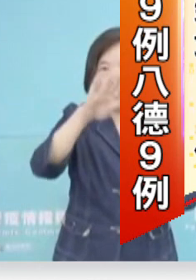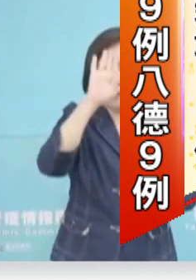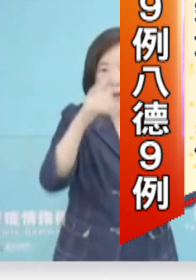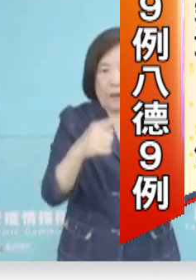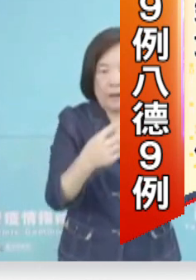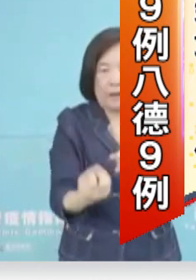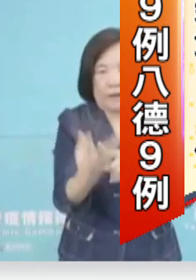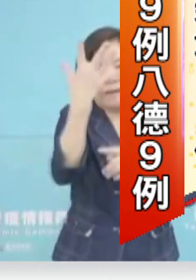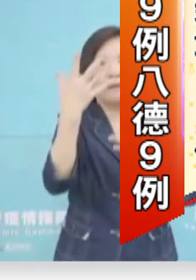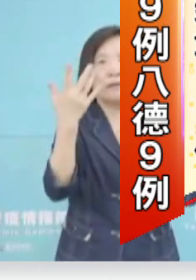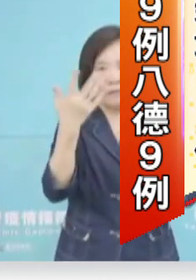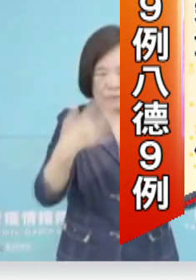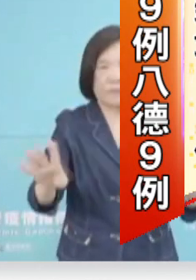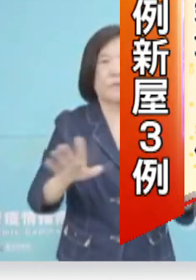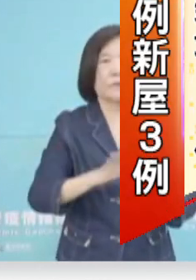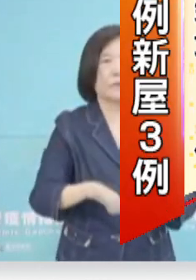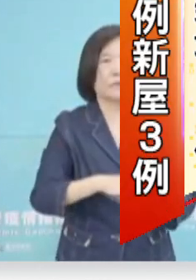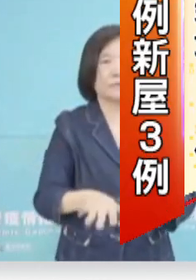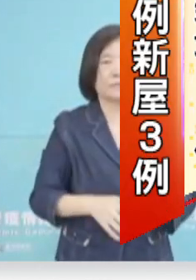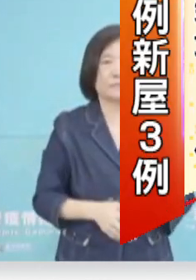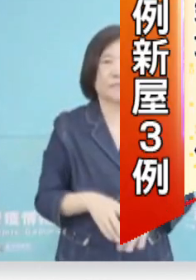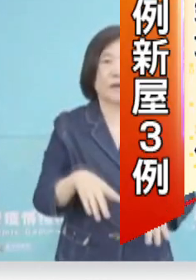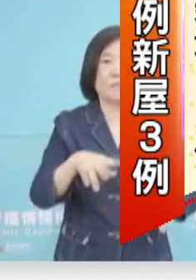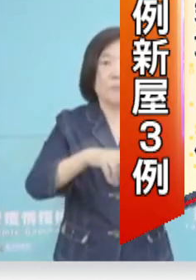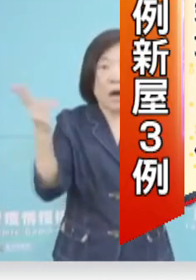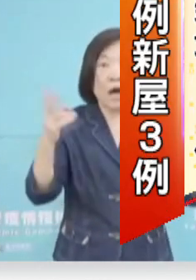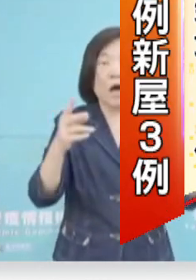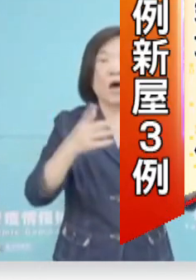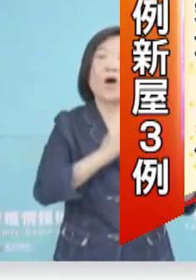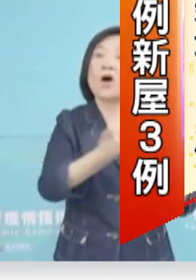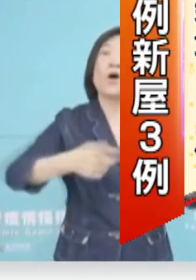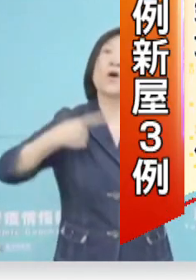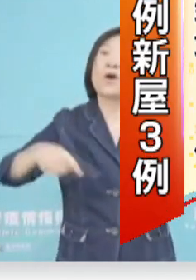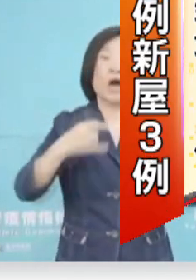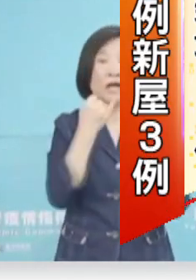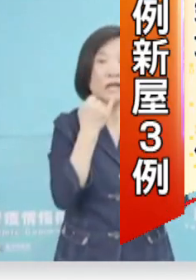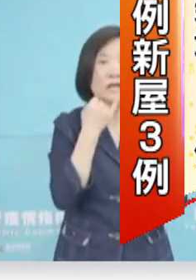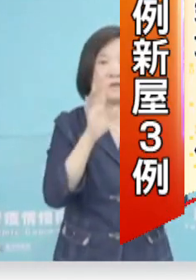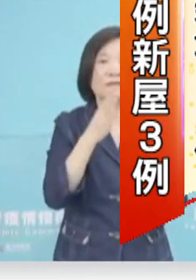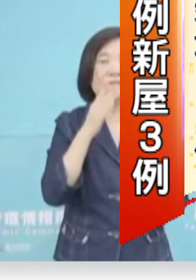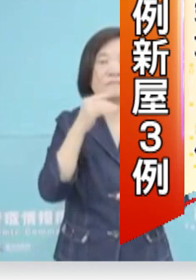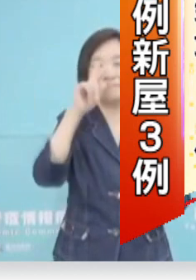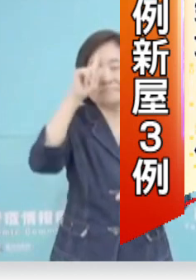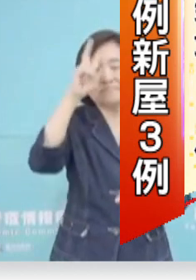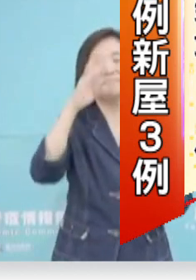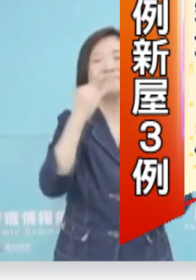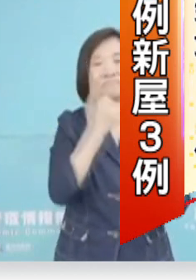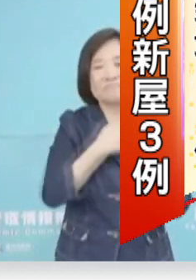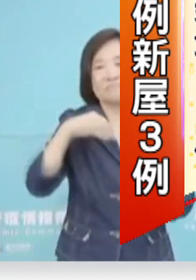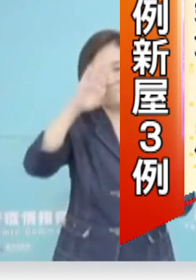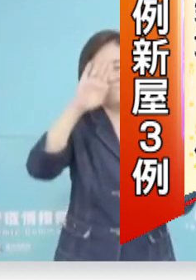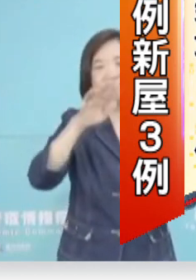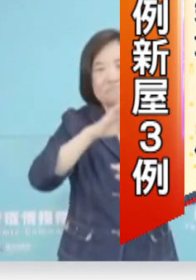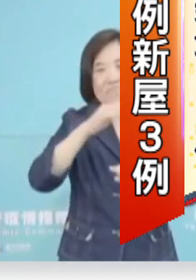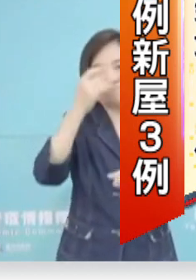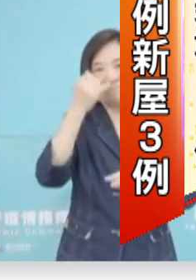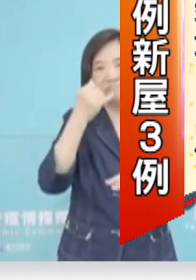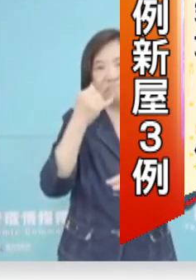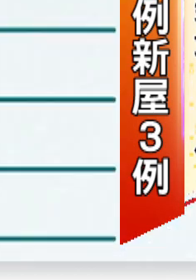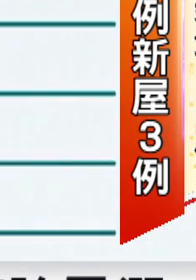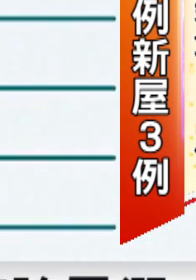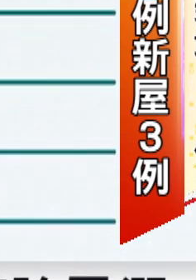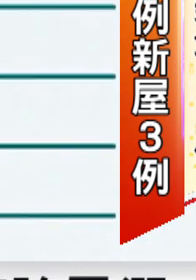所以这个就是问题嘛，能不能解除当然可以啊，就是确诊数就一下子飙上去了，就这